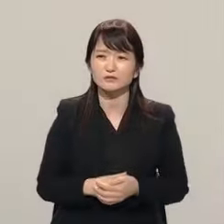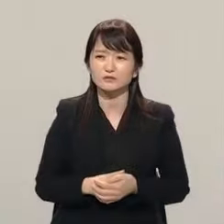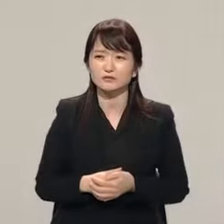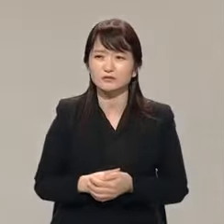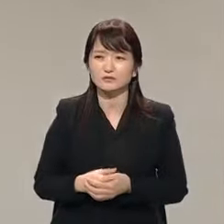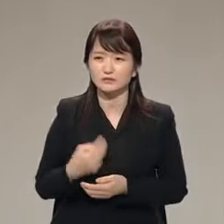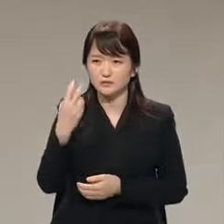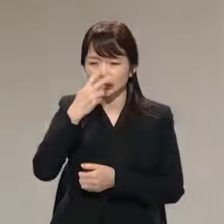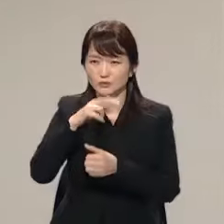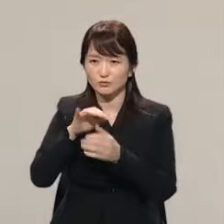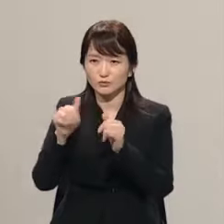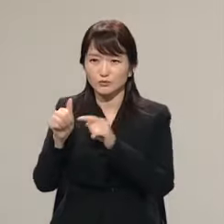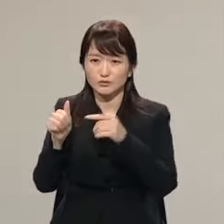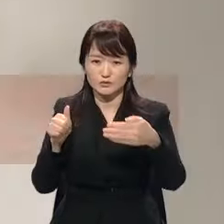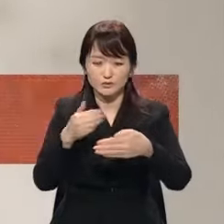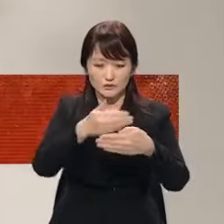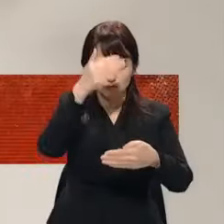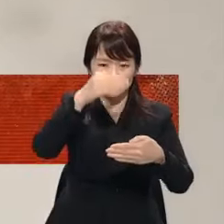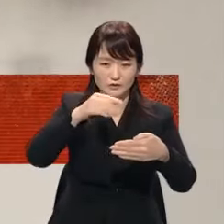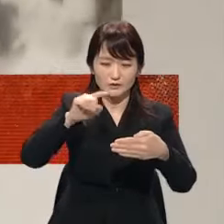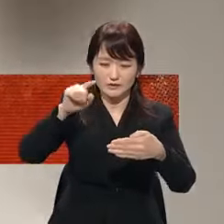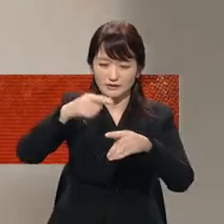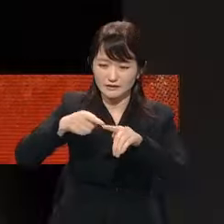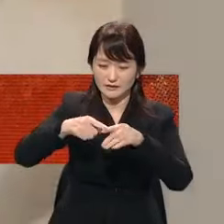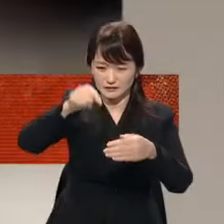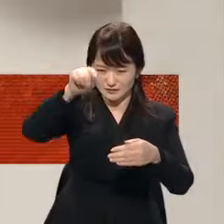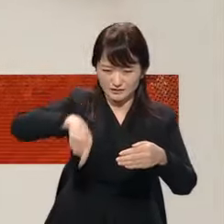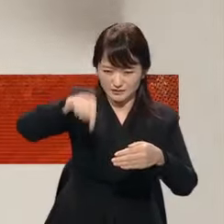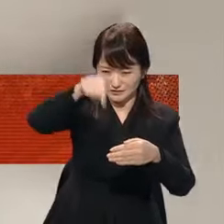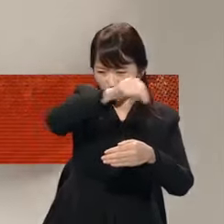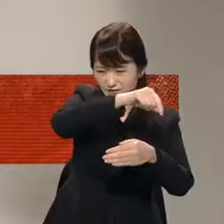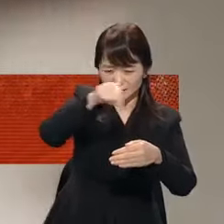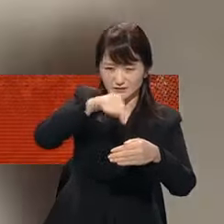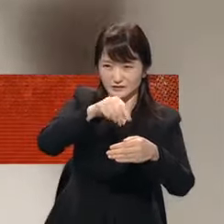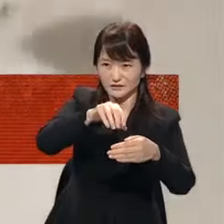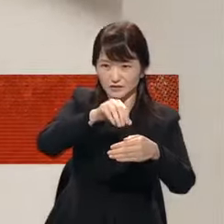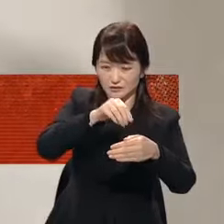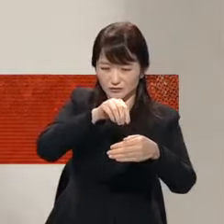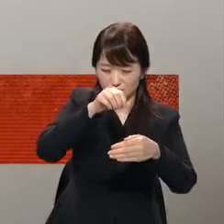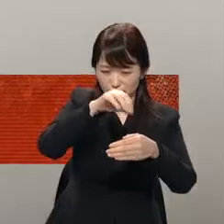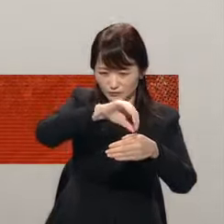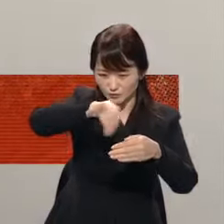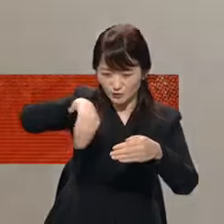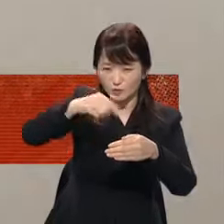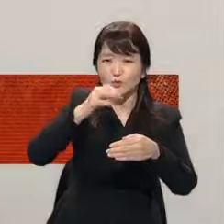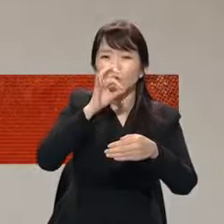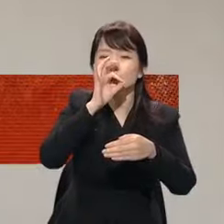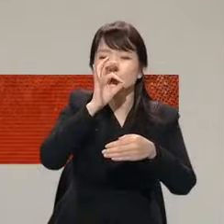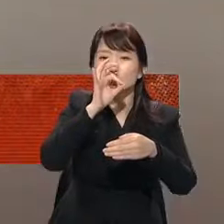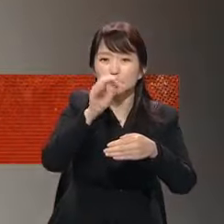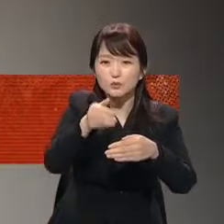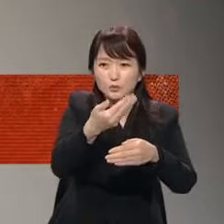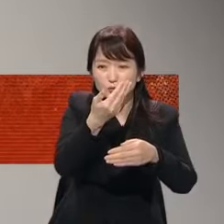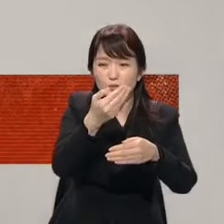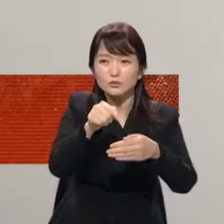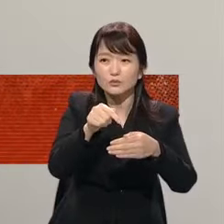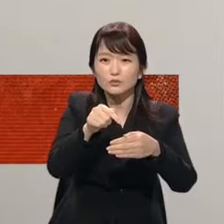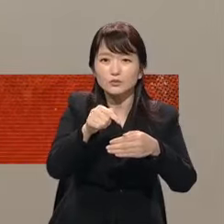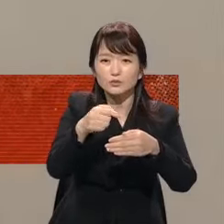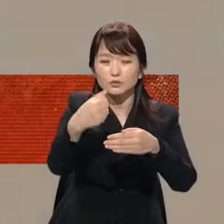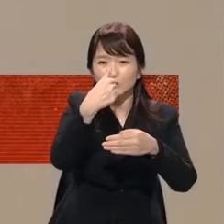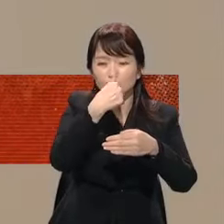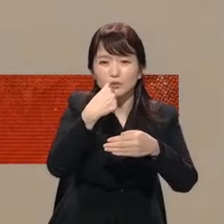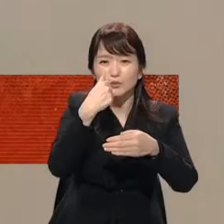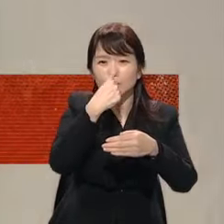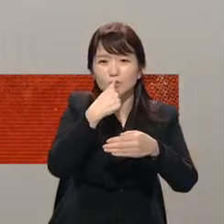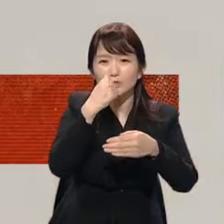보호자가 계속 칼로 벽에 흠집을 내고 또 손으로 뜯어내자 빠져나올 수 있는 구멍이 만들어졌고요. 자, 마침내 이 벽 속에 있었던